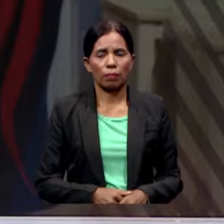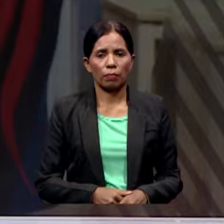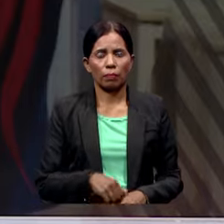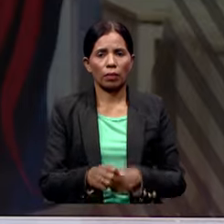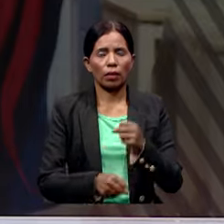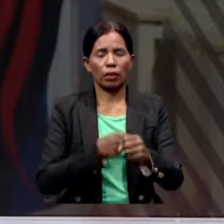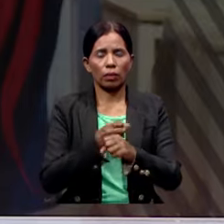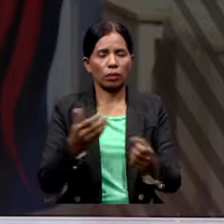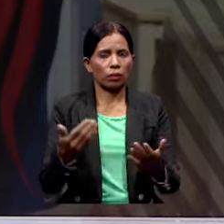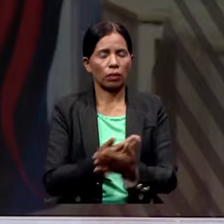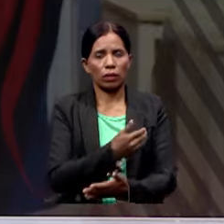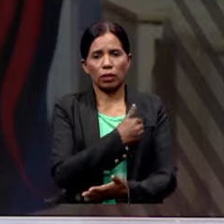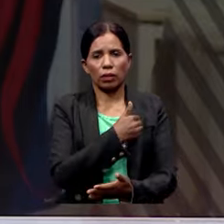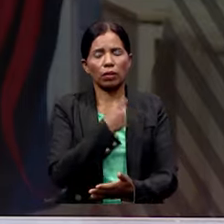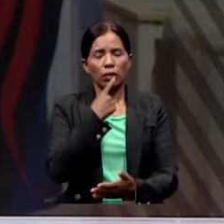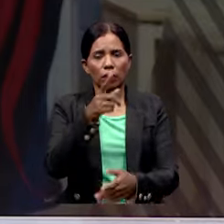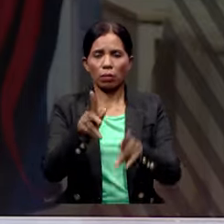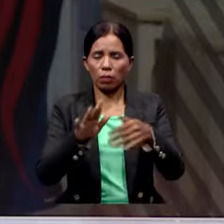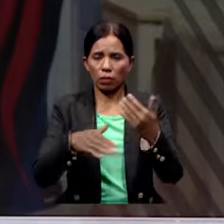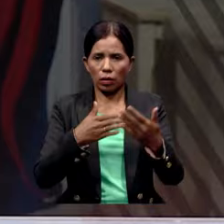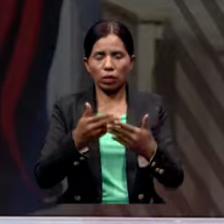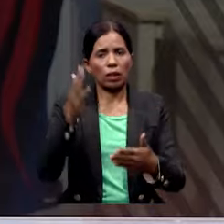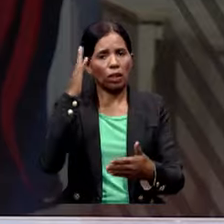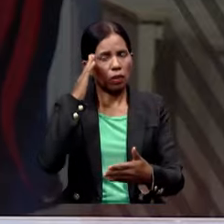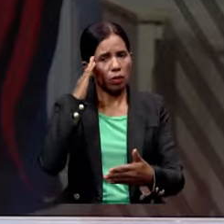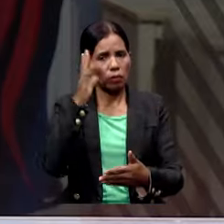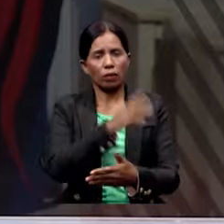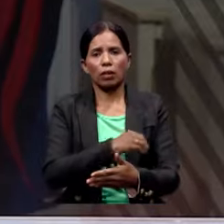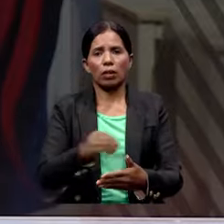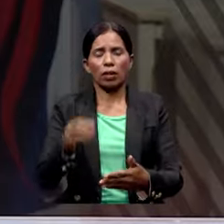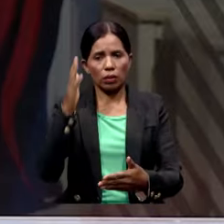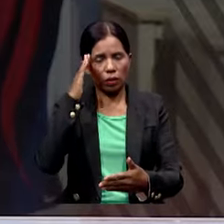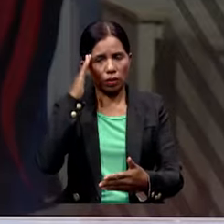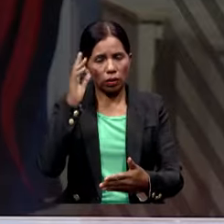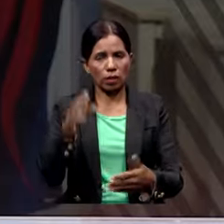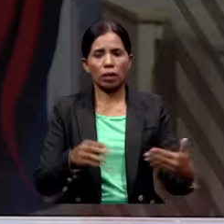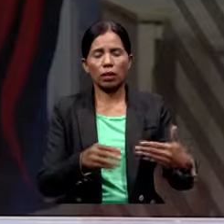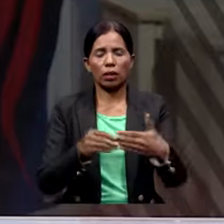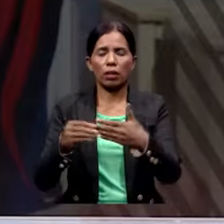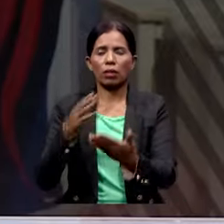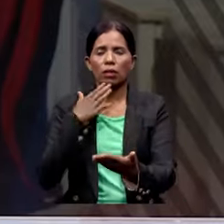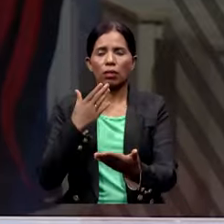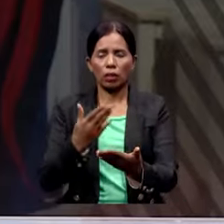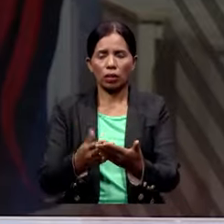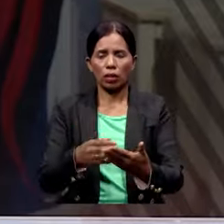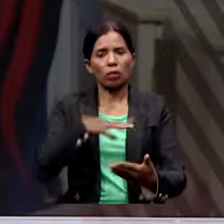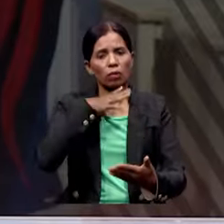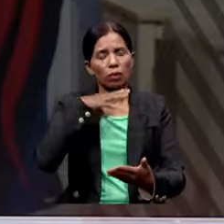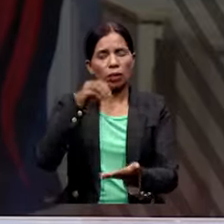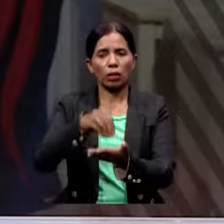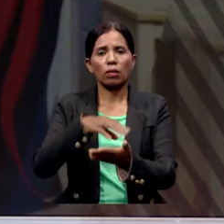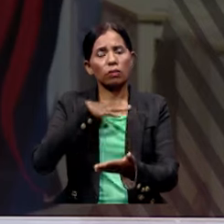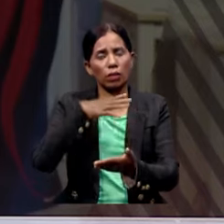Ti nan fong seda convence comunidade ne consciência atu hatene organiza di dia klishu i hane fateng.